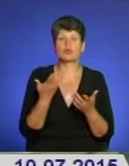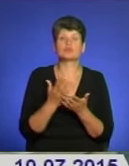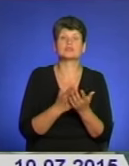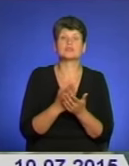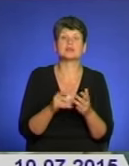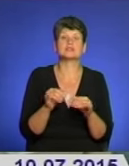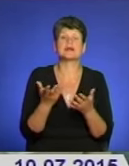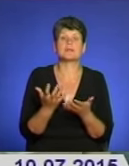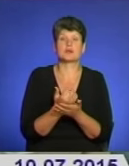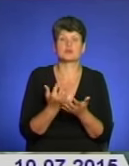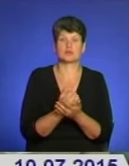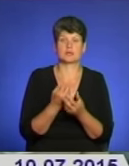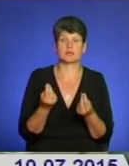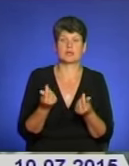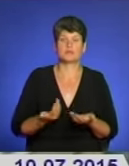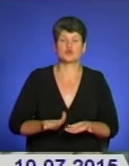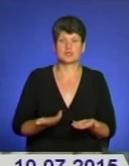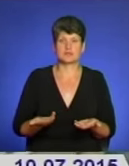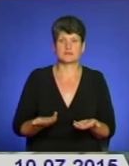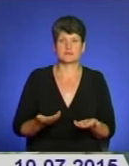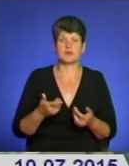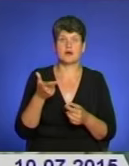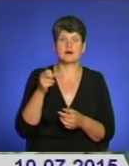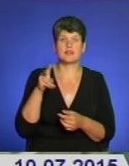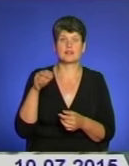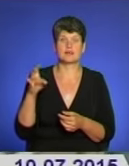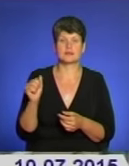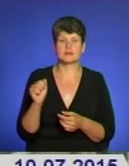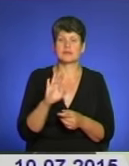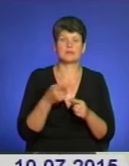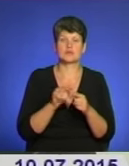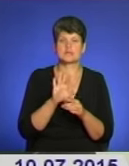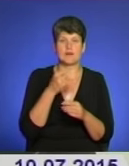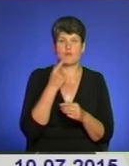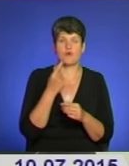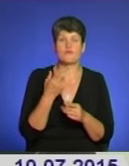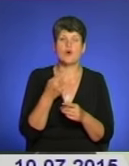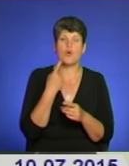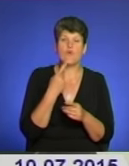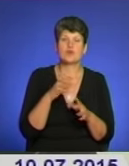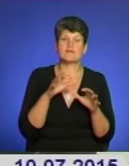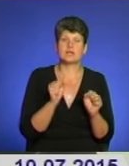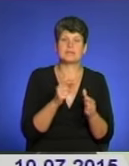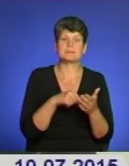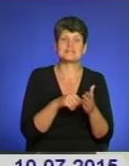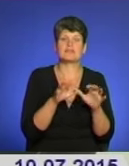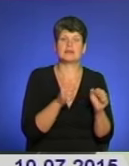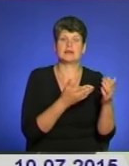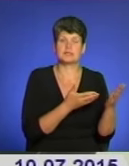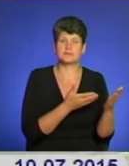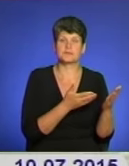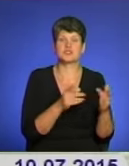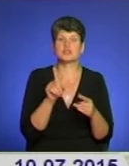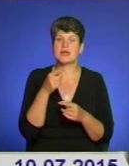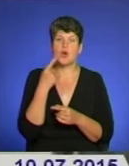і заробити на прожиття подаю. Як вас звати? Галина. Галина, не про це мова. Чи не кажуть влада міська, чи не